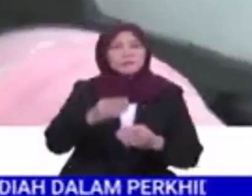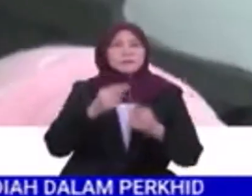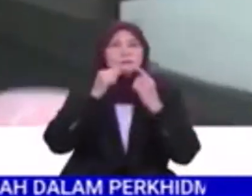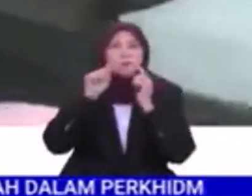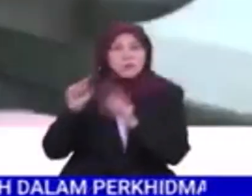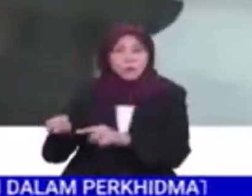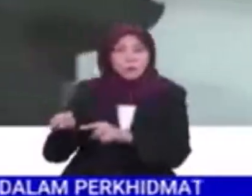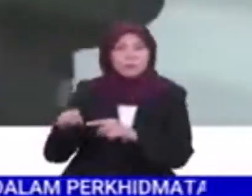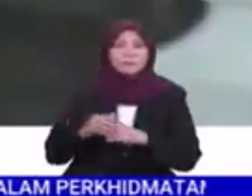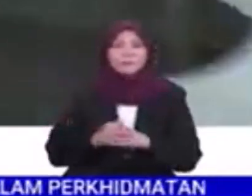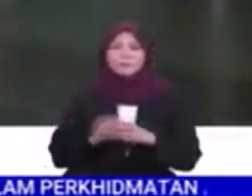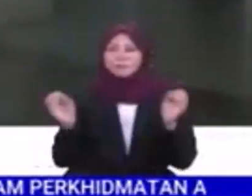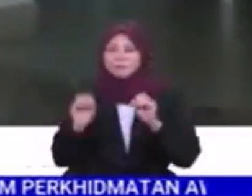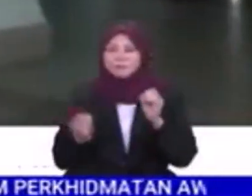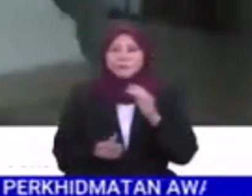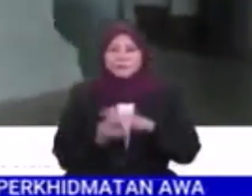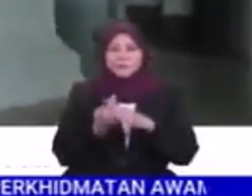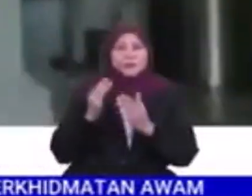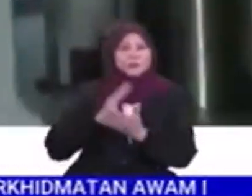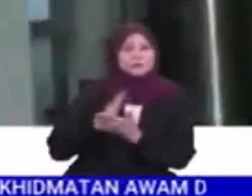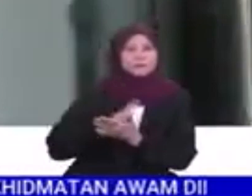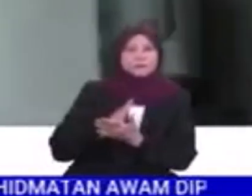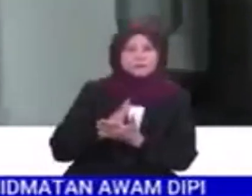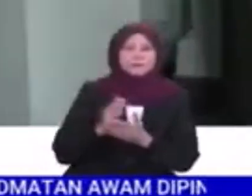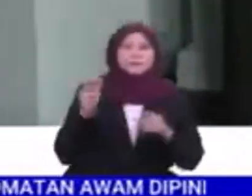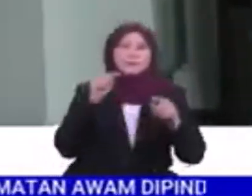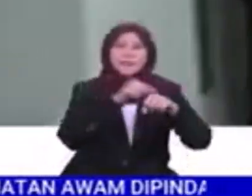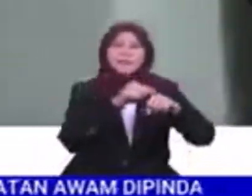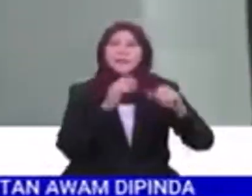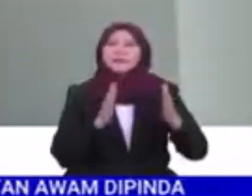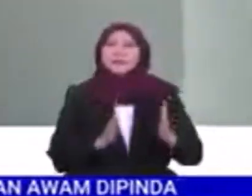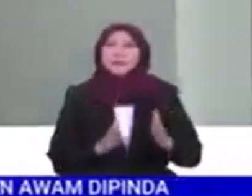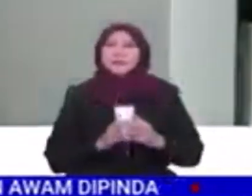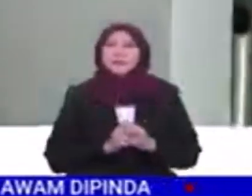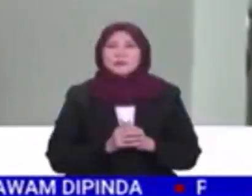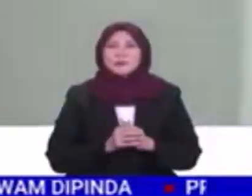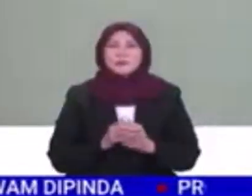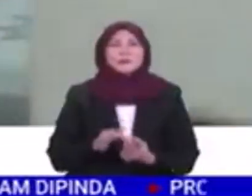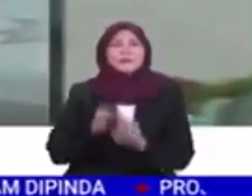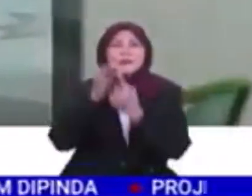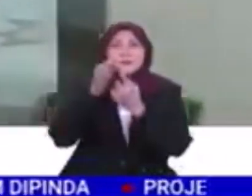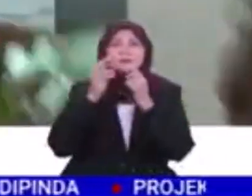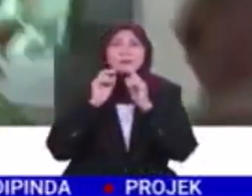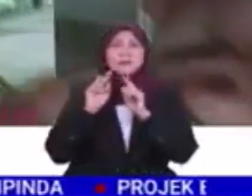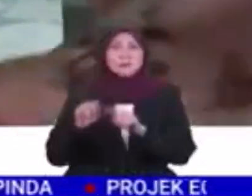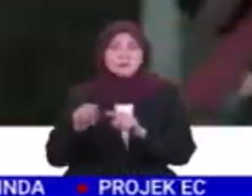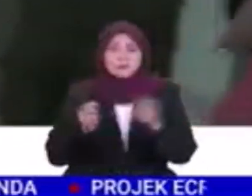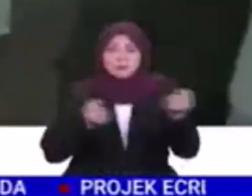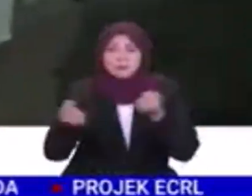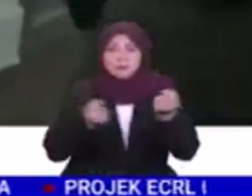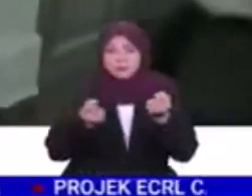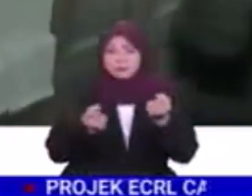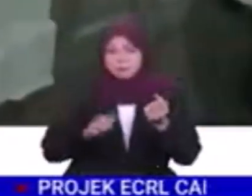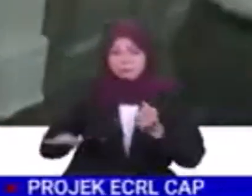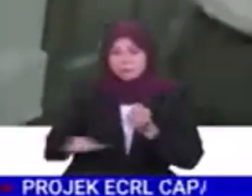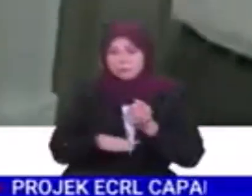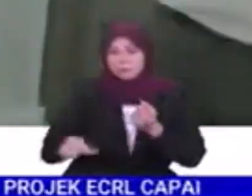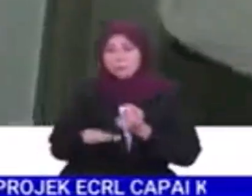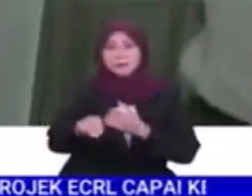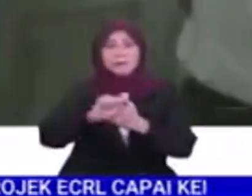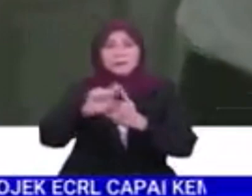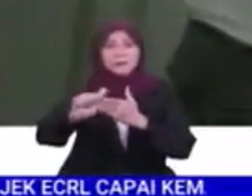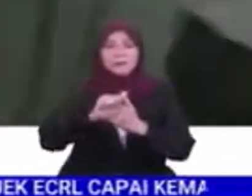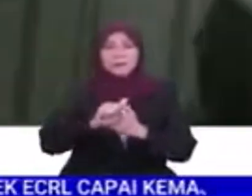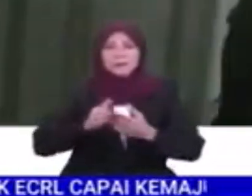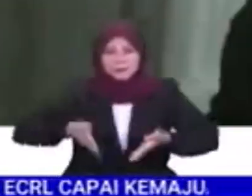responden tidak menimbulkan Semarang keraguan munasabah ke atas pendakwaan khasnya responden memandu secara berbahaya mengambil